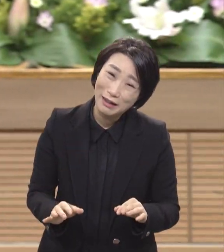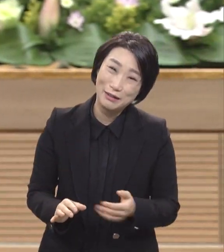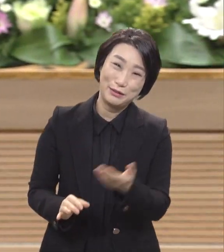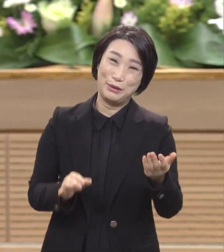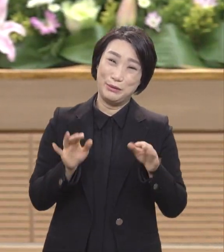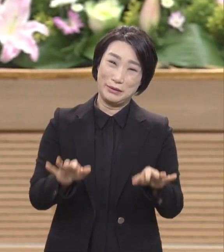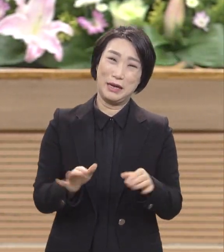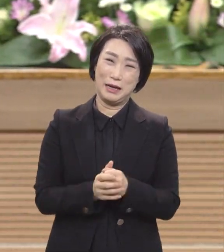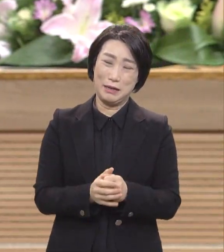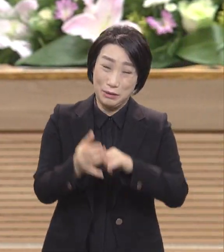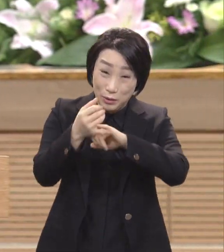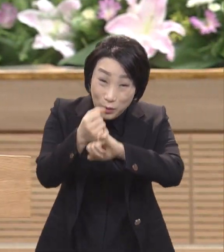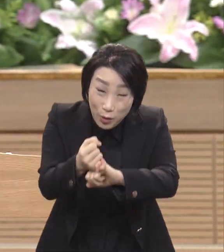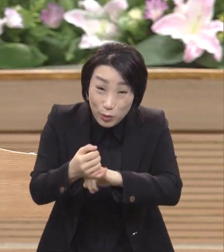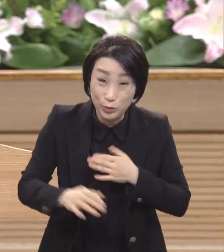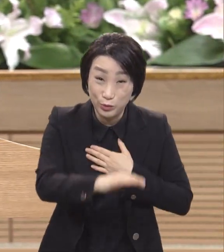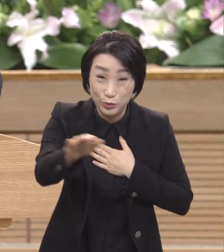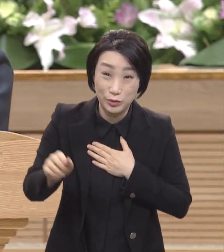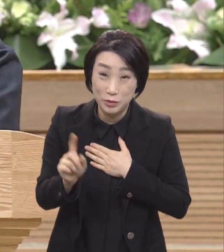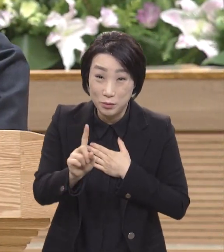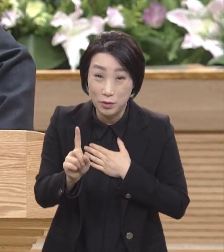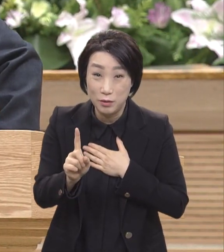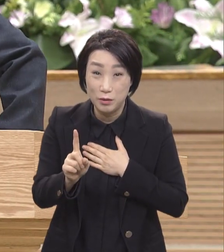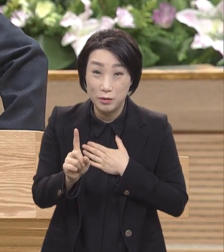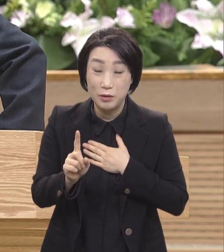그래서 우리는 무슨 일이 있어도